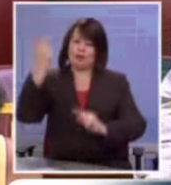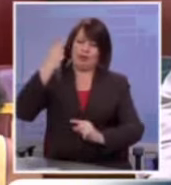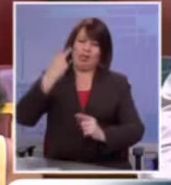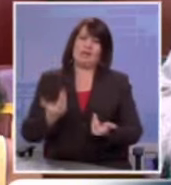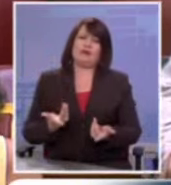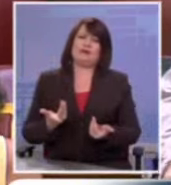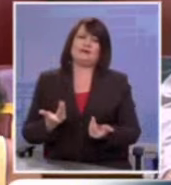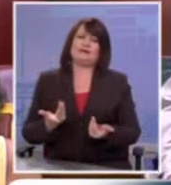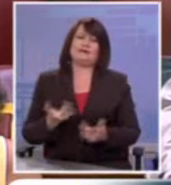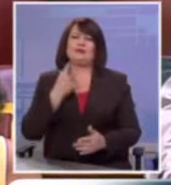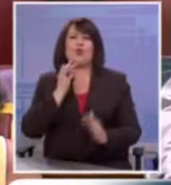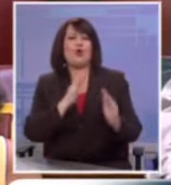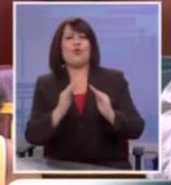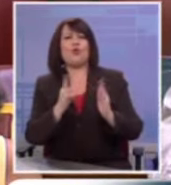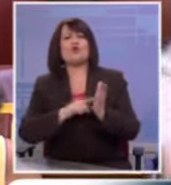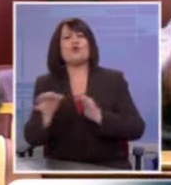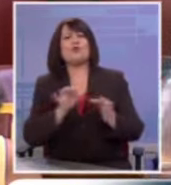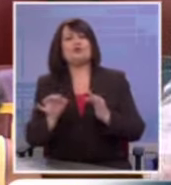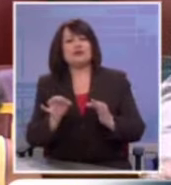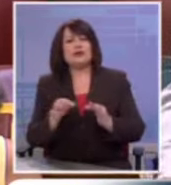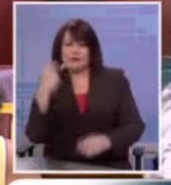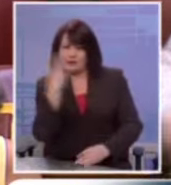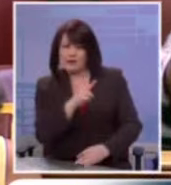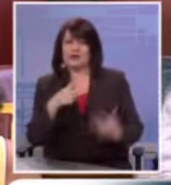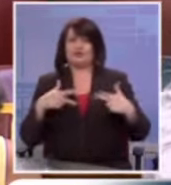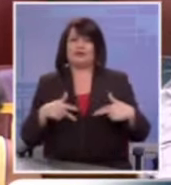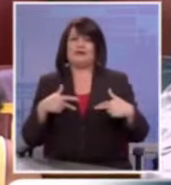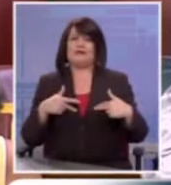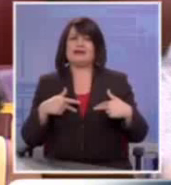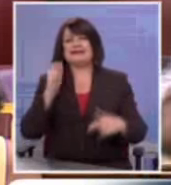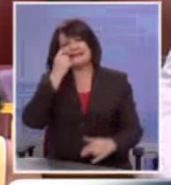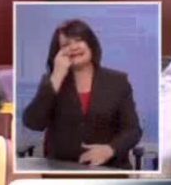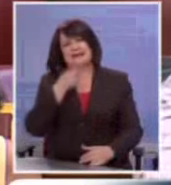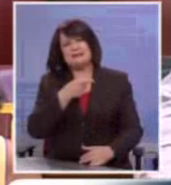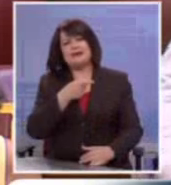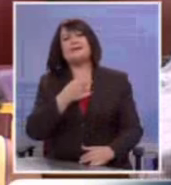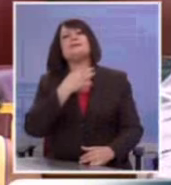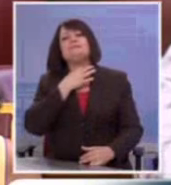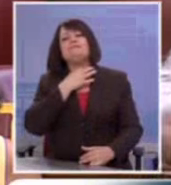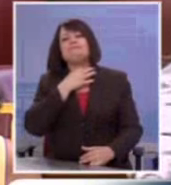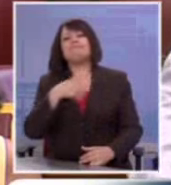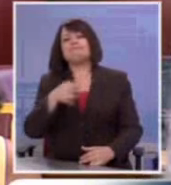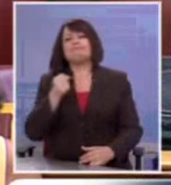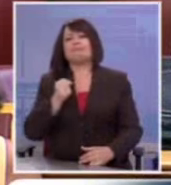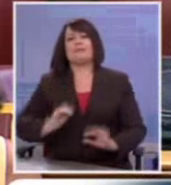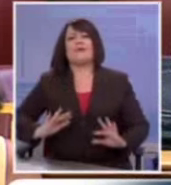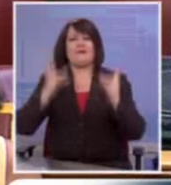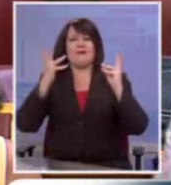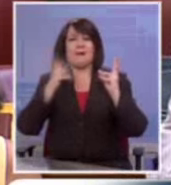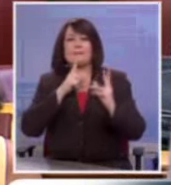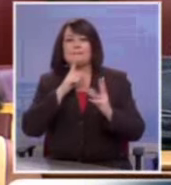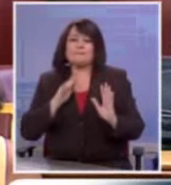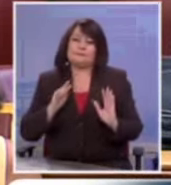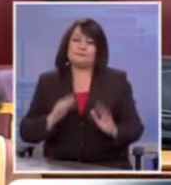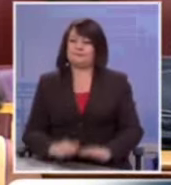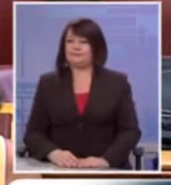λοιπόν, και γιατί υπερασπίζεστε ένα νομοσχέδιο το οποίο η δική σας κυβέρνηση, η κυβέρνηση Σιμίτη, αναγκάστηκε να πάρει πίσω μπροστά στη λαϊκή καταγραφή?